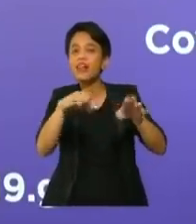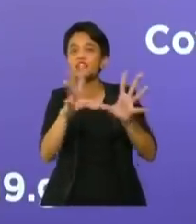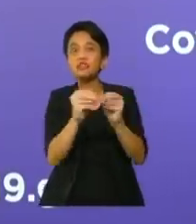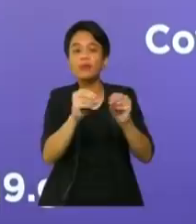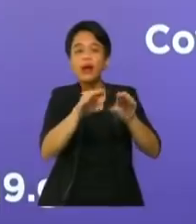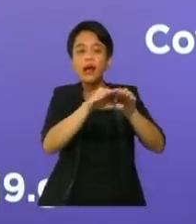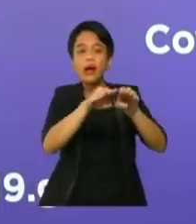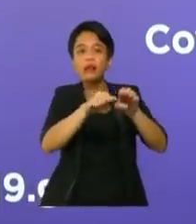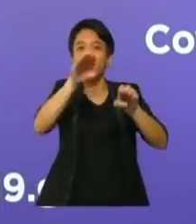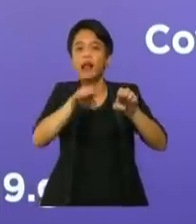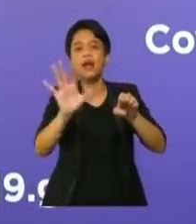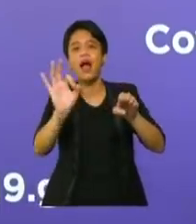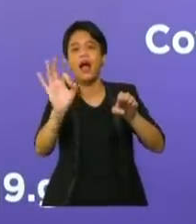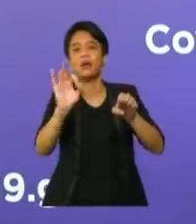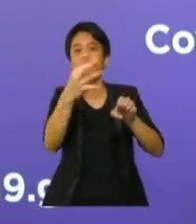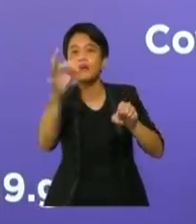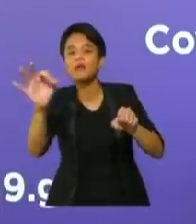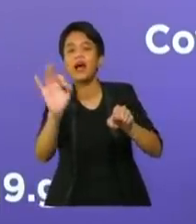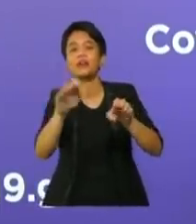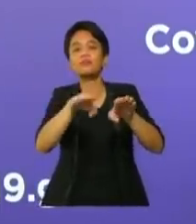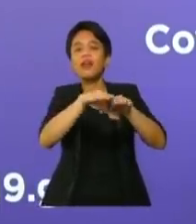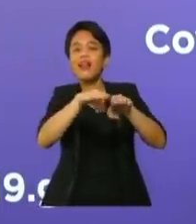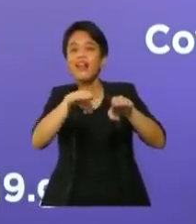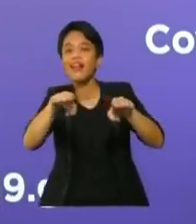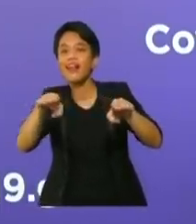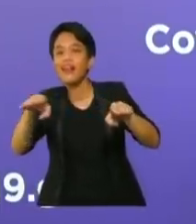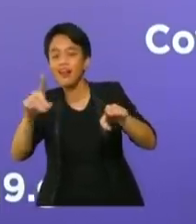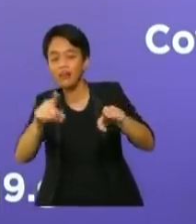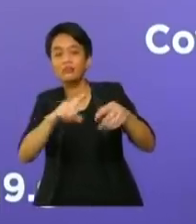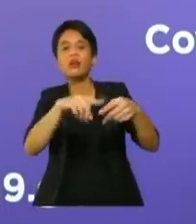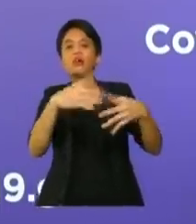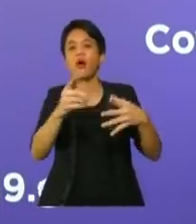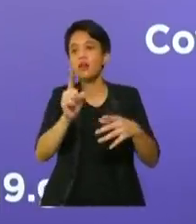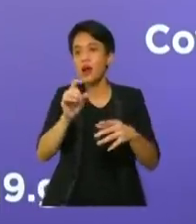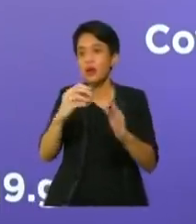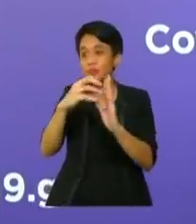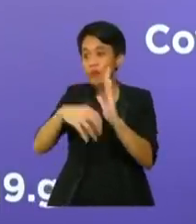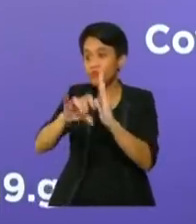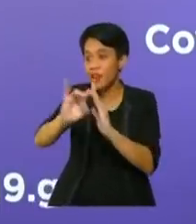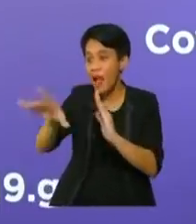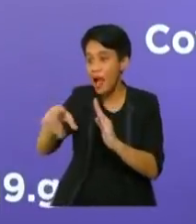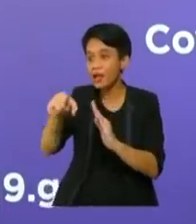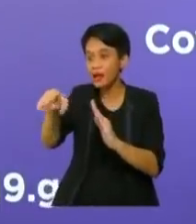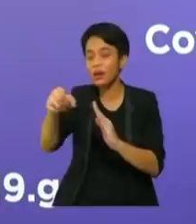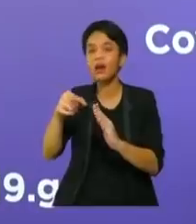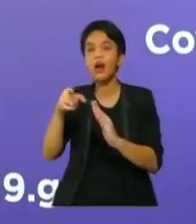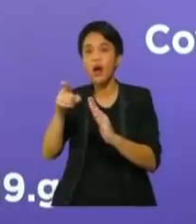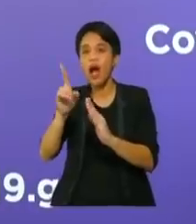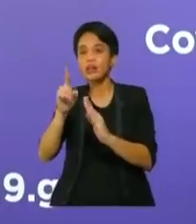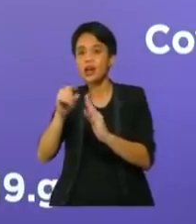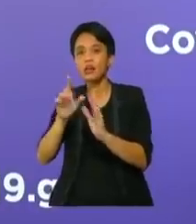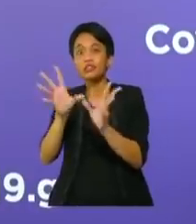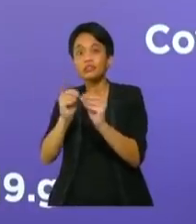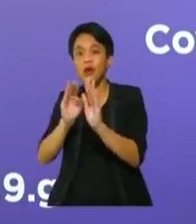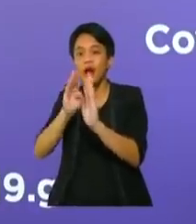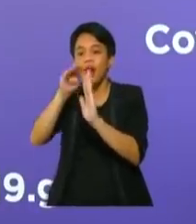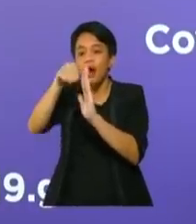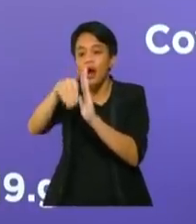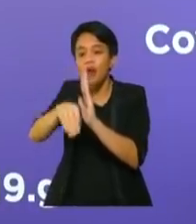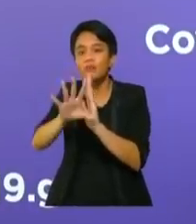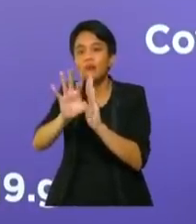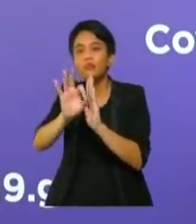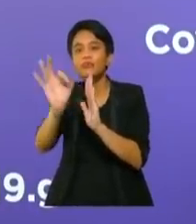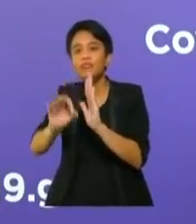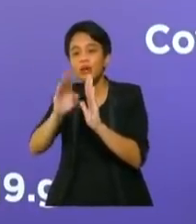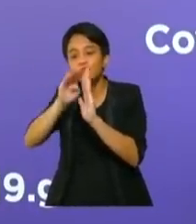tidak ditemukan kasus baru, dan beberapa provinsi sudah mengalami penurunan lebih dari 50% dari puncak